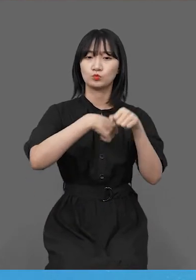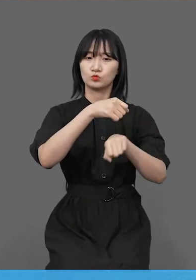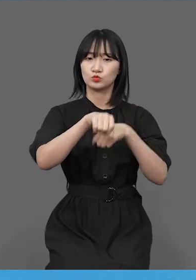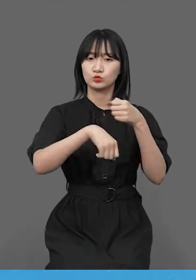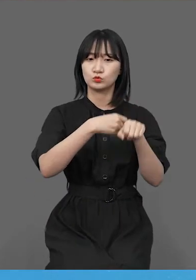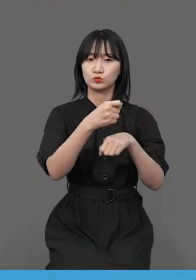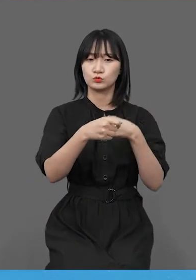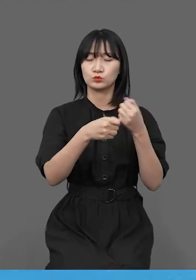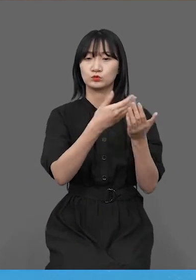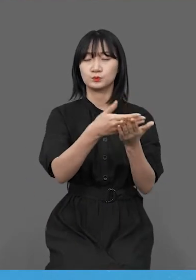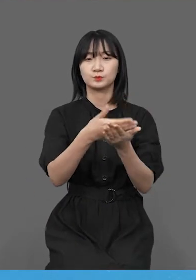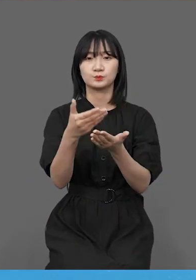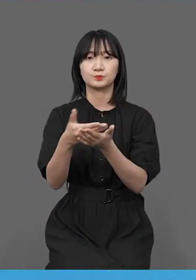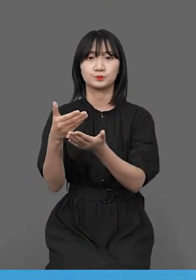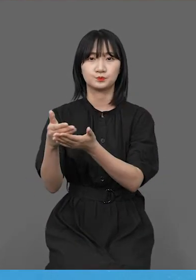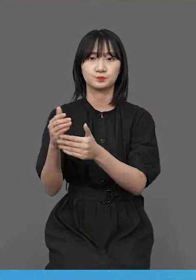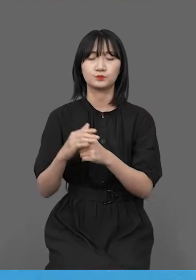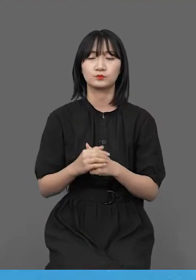척추동물들을 제시하면서